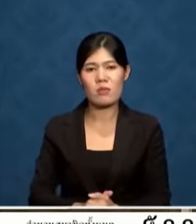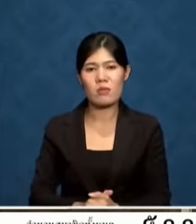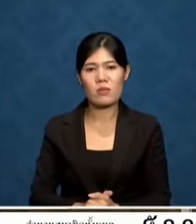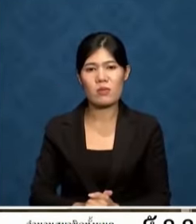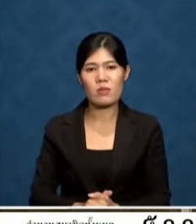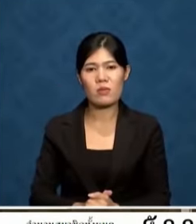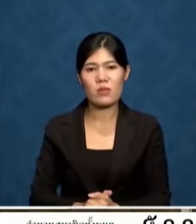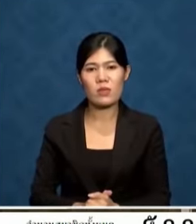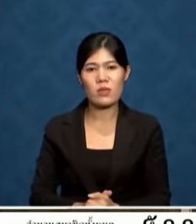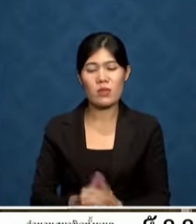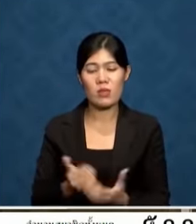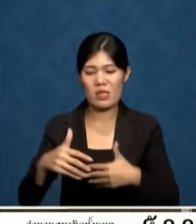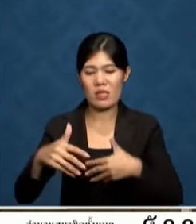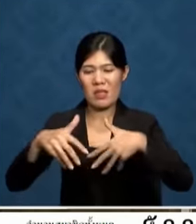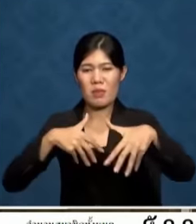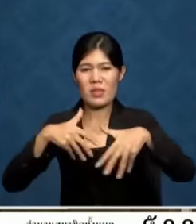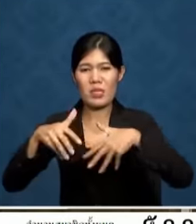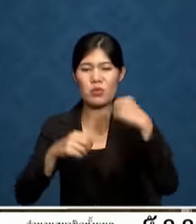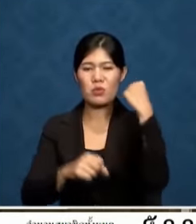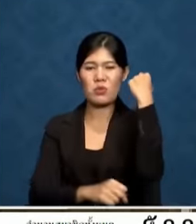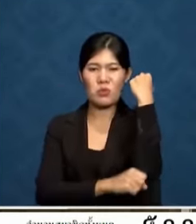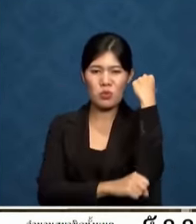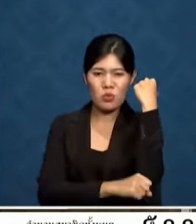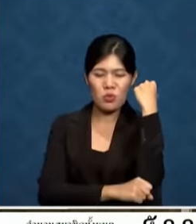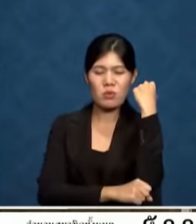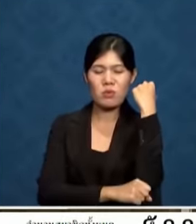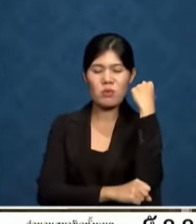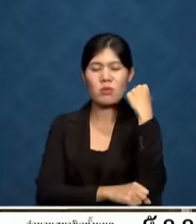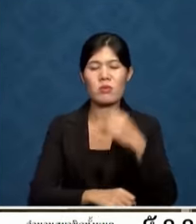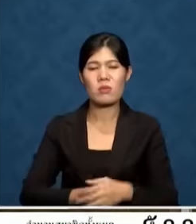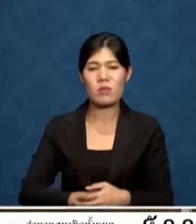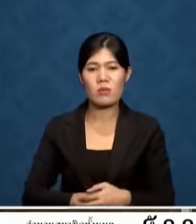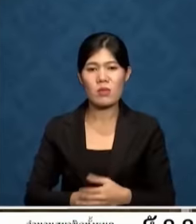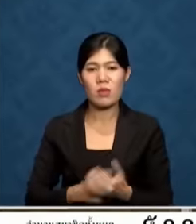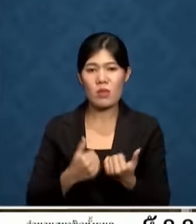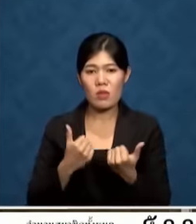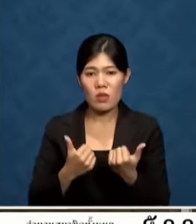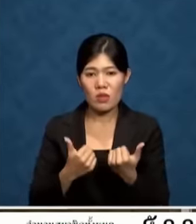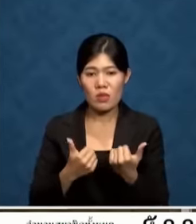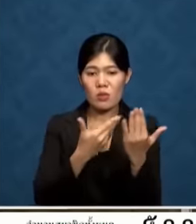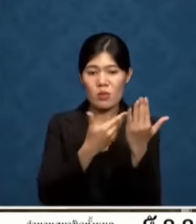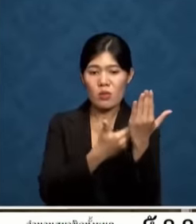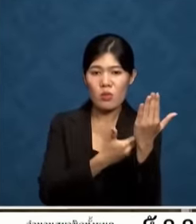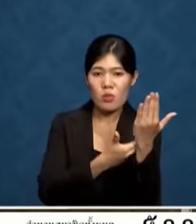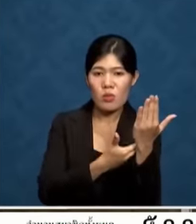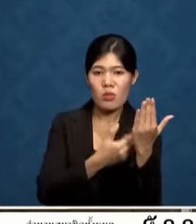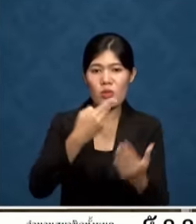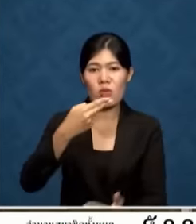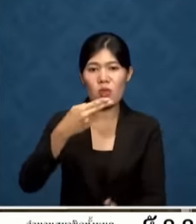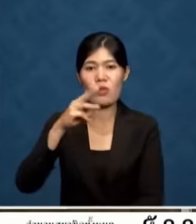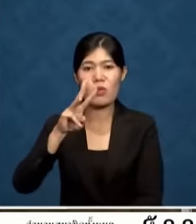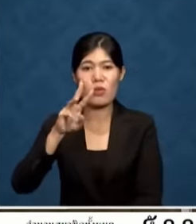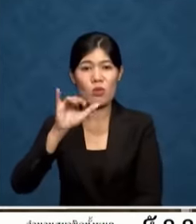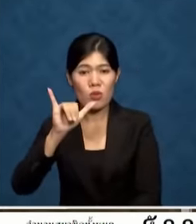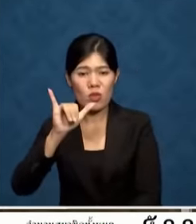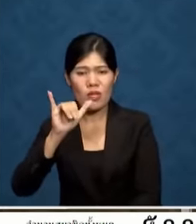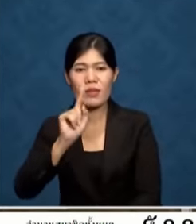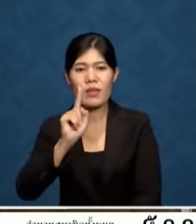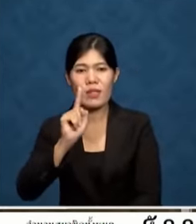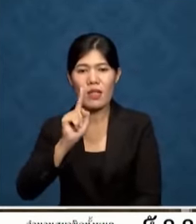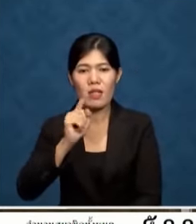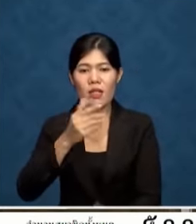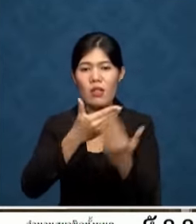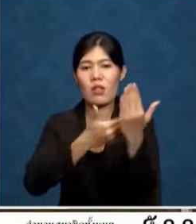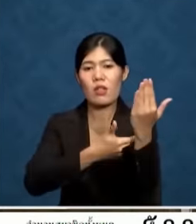3เท่าใน 4ปีหนักขึ้นไปอีกวันนี้หวยมีอะไรมั่งครับ 1หวยล็อตเตอรี่